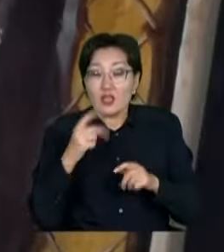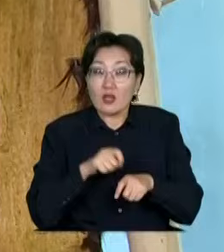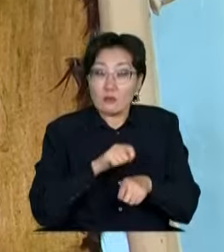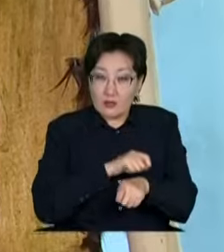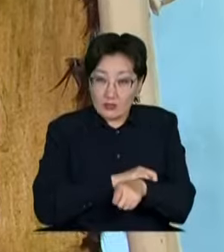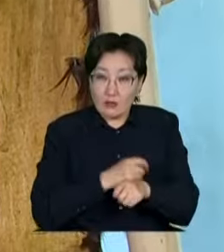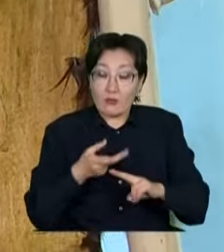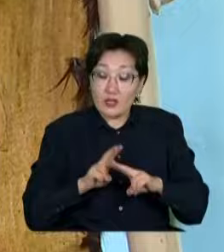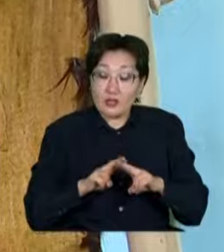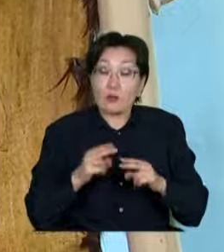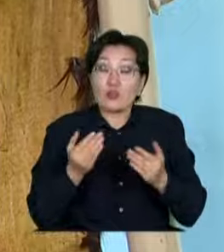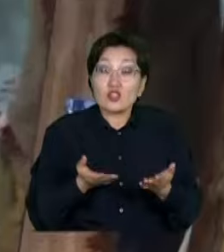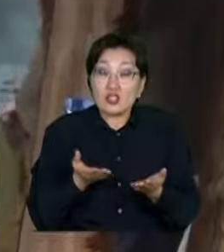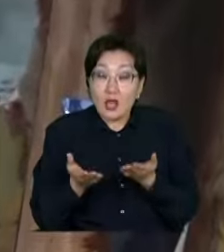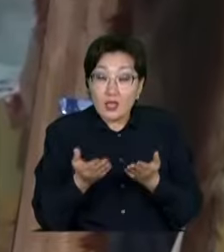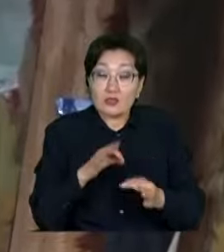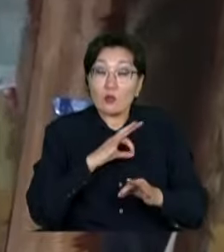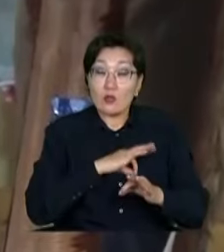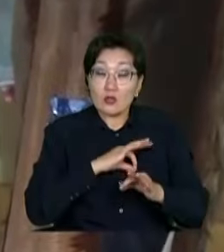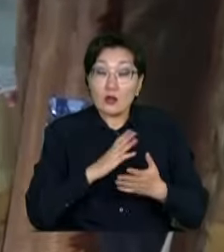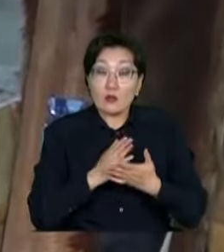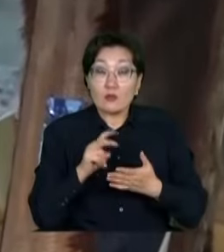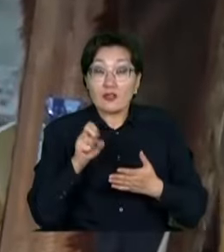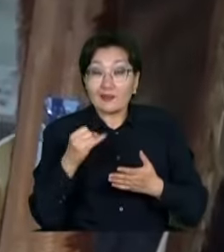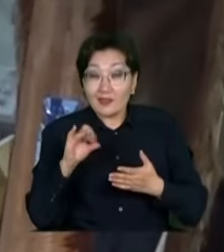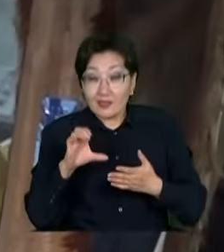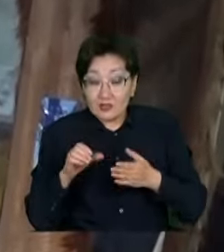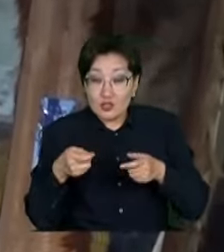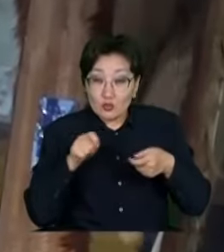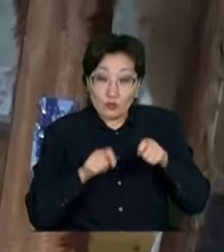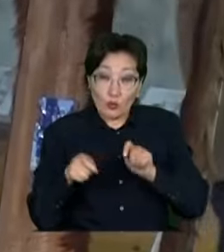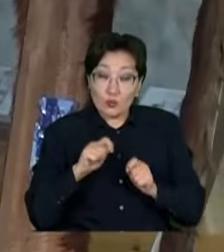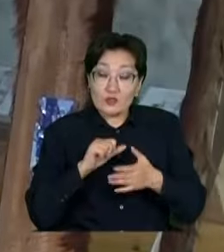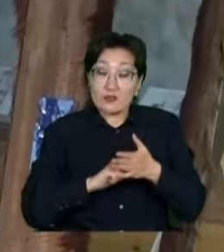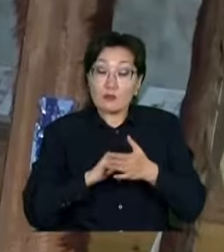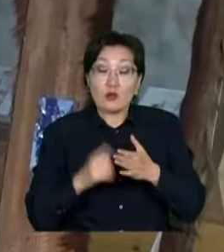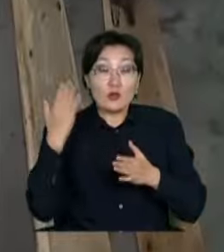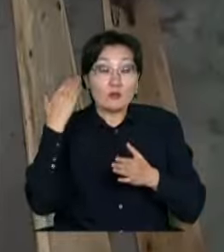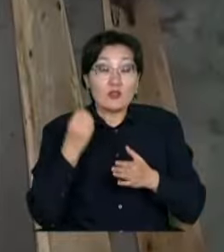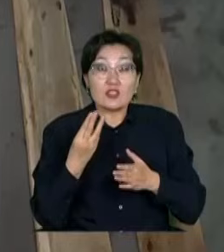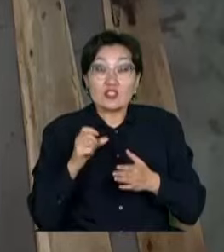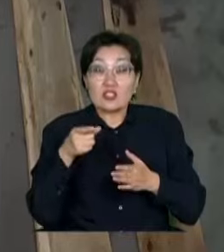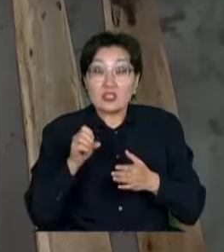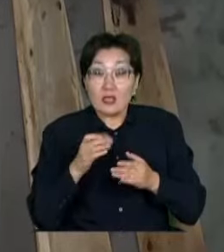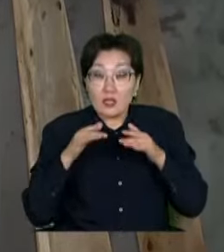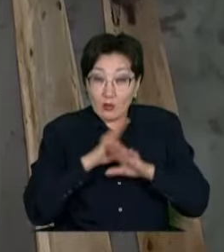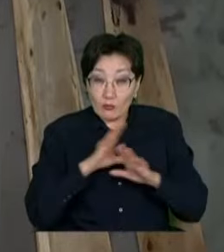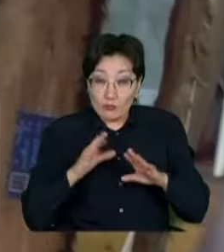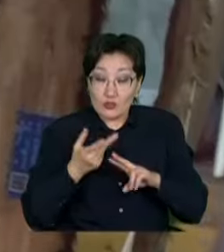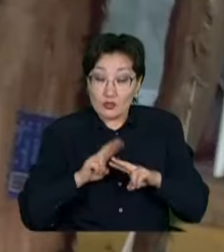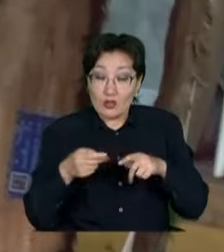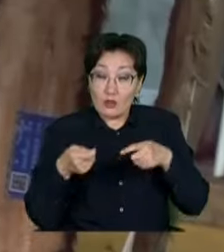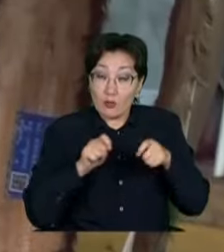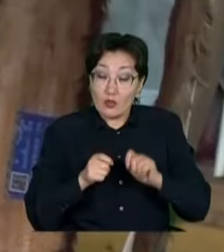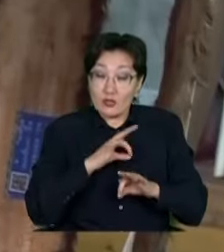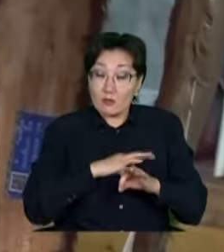осыны пайдаланған. Мына қайсы тоқу себебіміз, бұрын енді ерте заманда шеге жоқ. Тоғызды істеп тоққан нәрсе. Ағаш сол